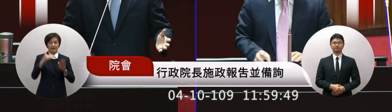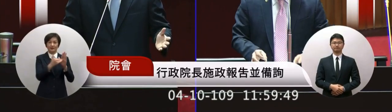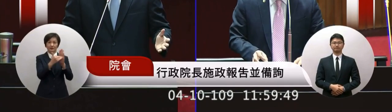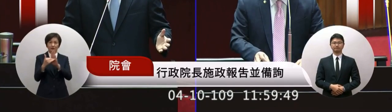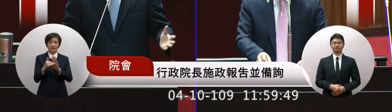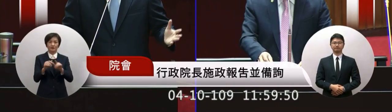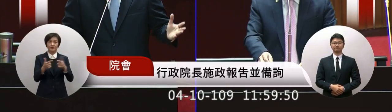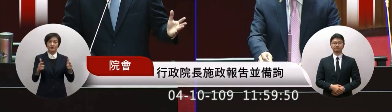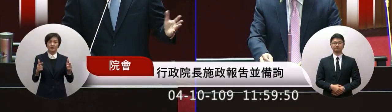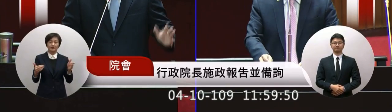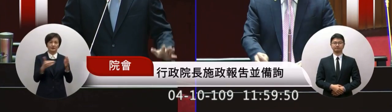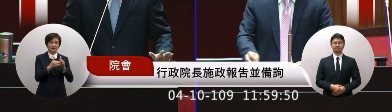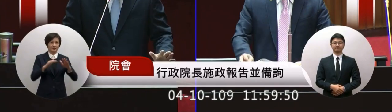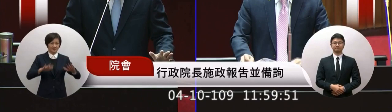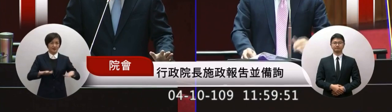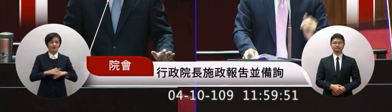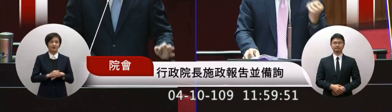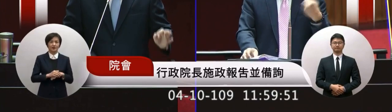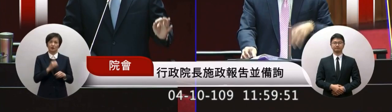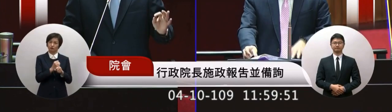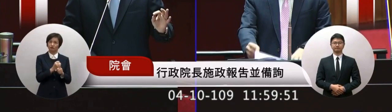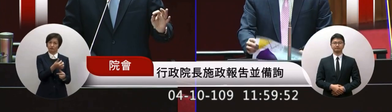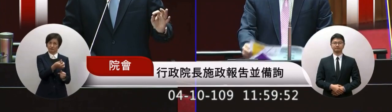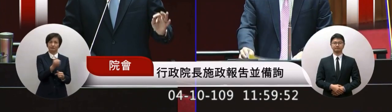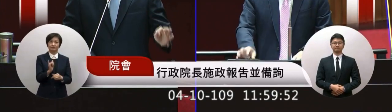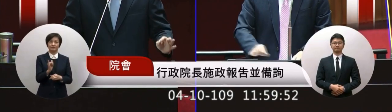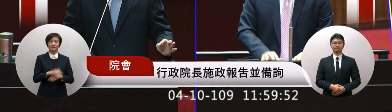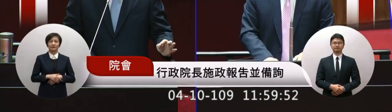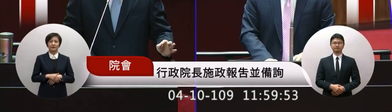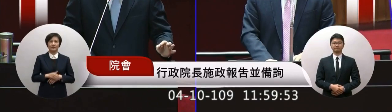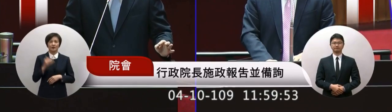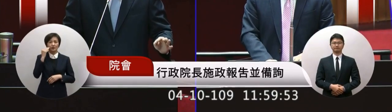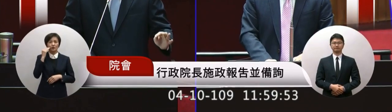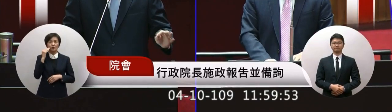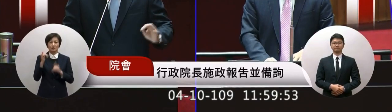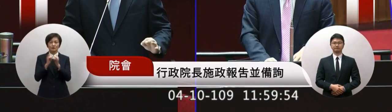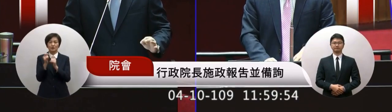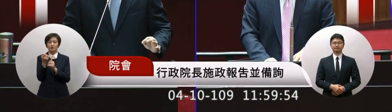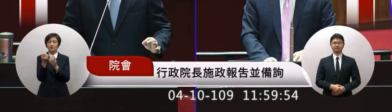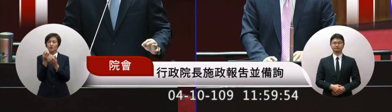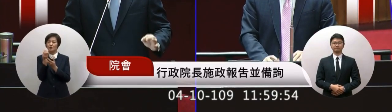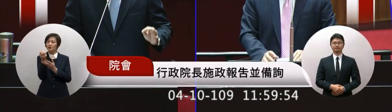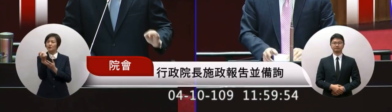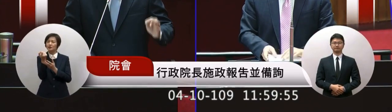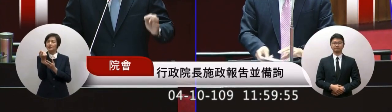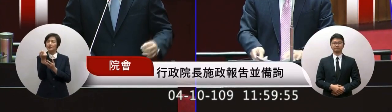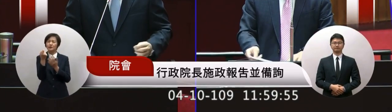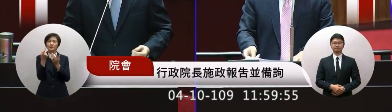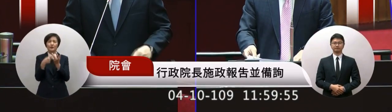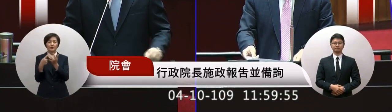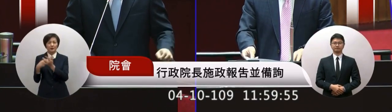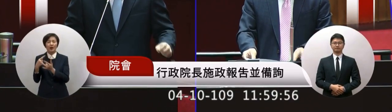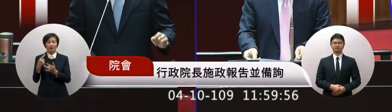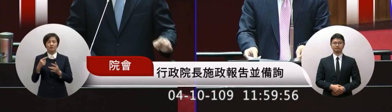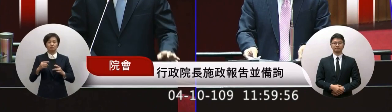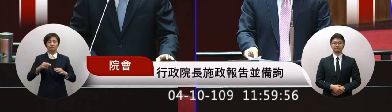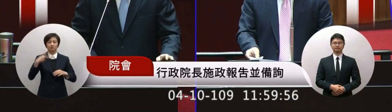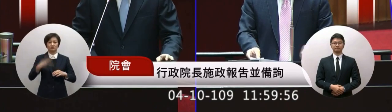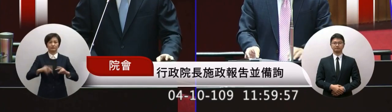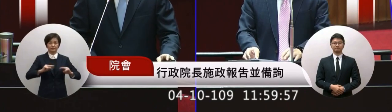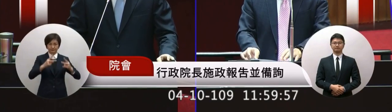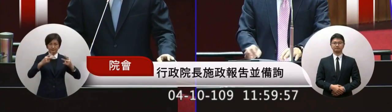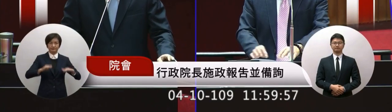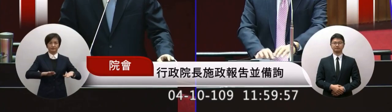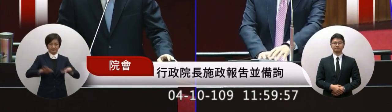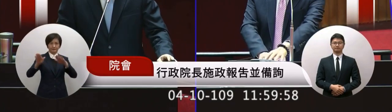目前为止哈，做的是很好。至于说有一些少数人为的，一些疏失啊，我们就检讨改进，